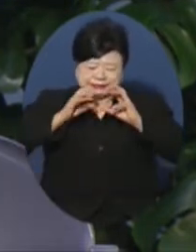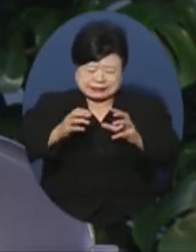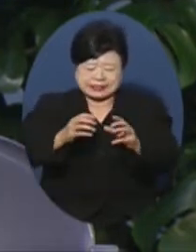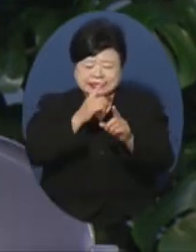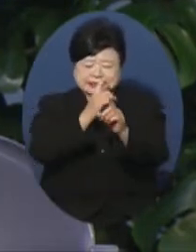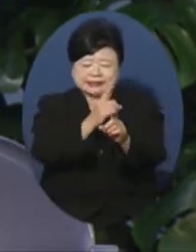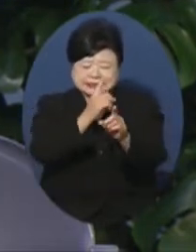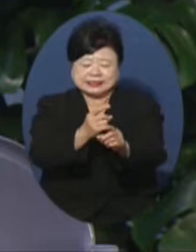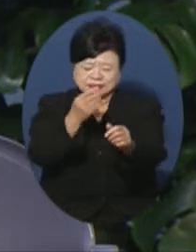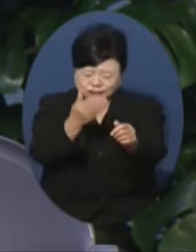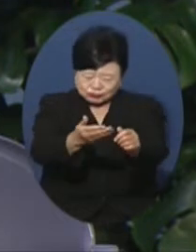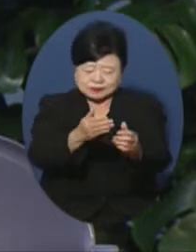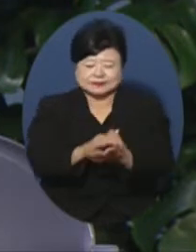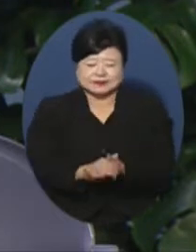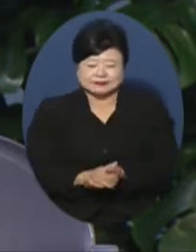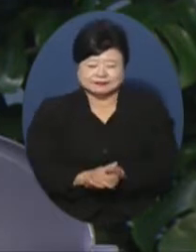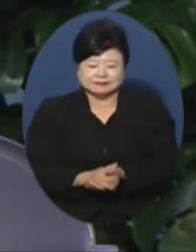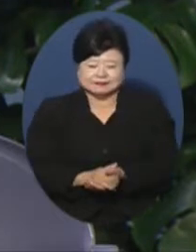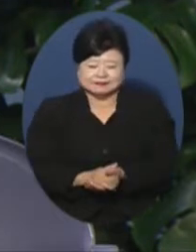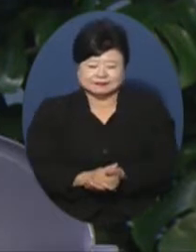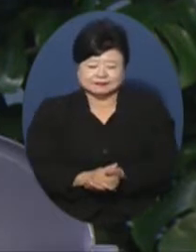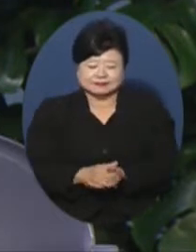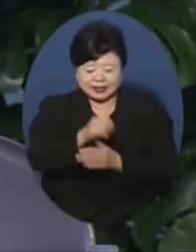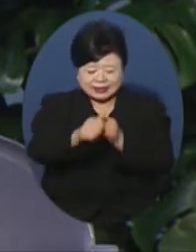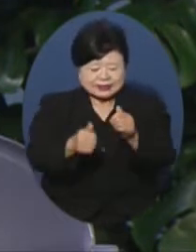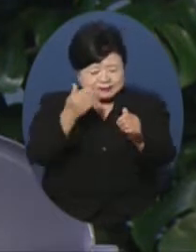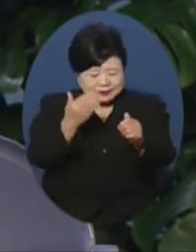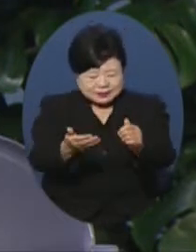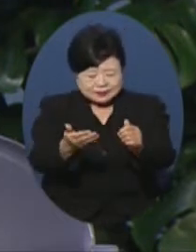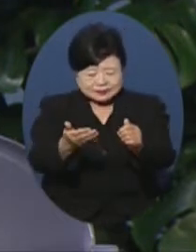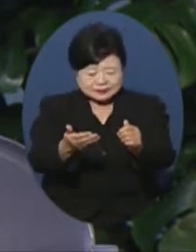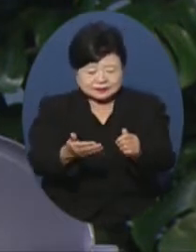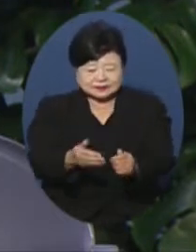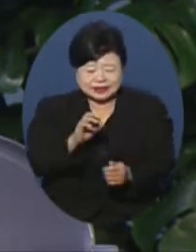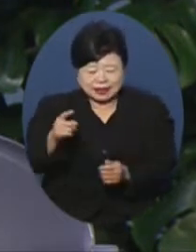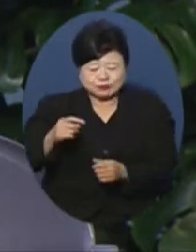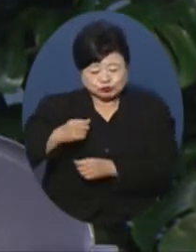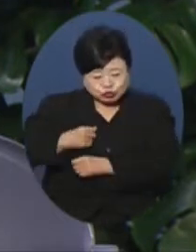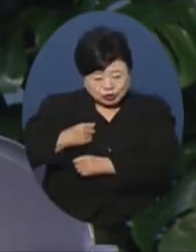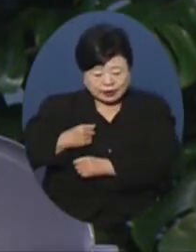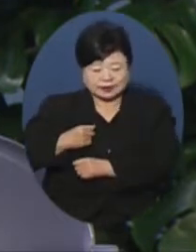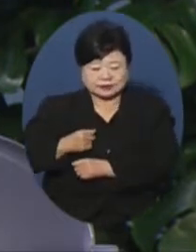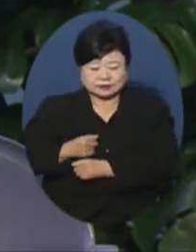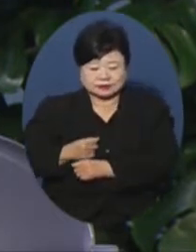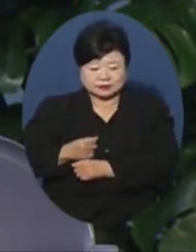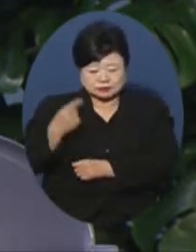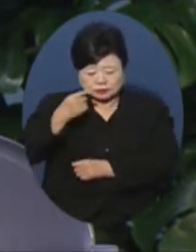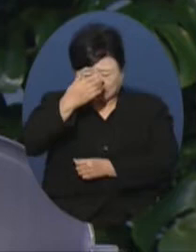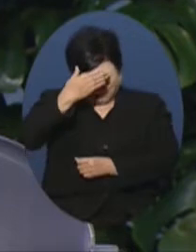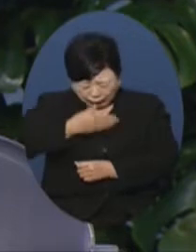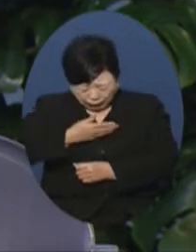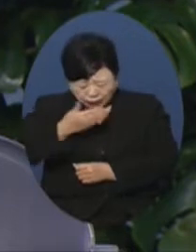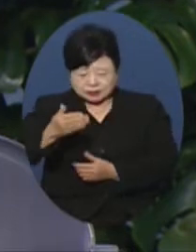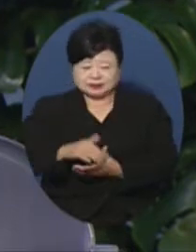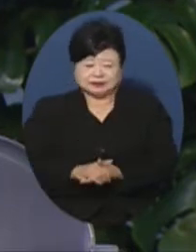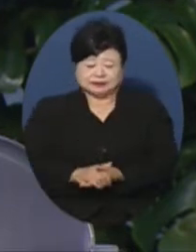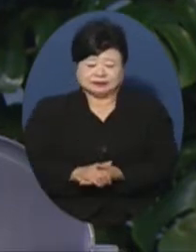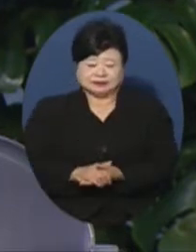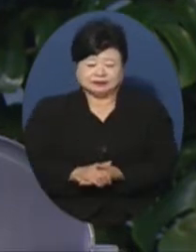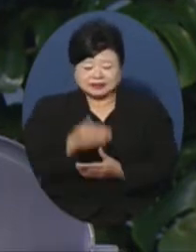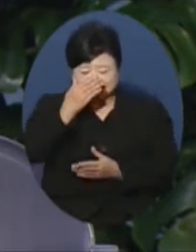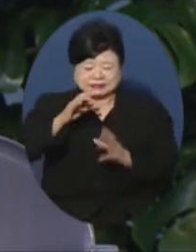이스라엘에게 승리를 안겨주었습니다. 하나님께서 아람 군대들의 눈을 어둡게